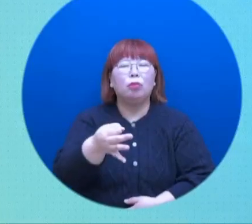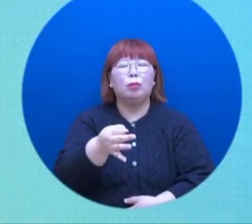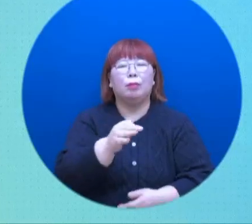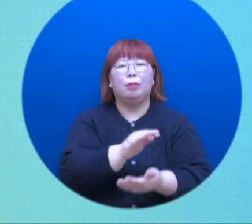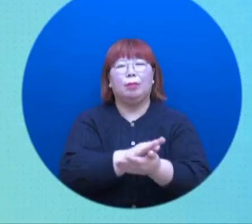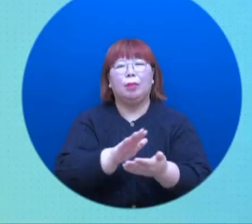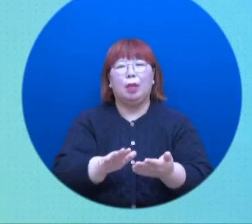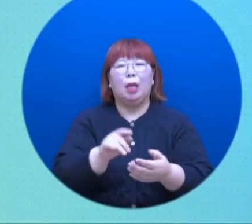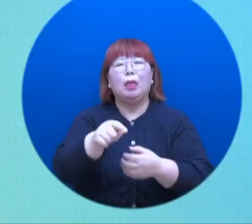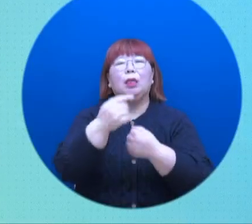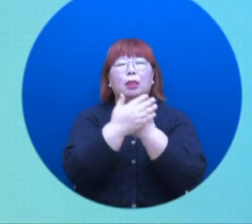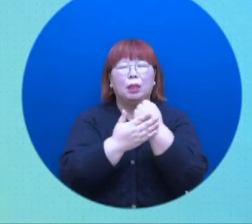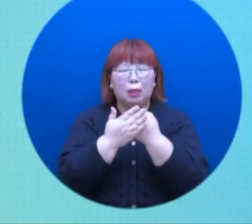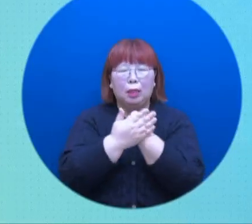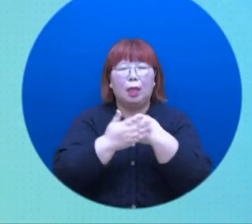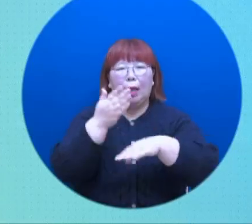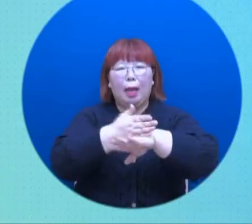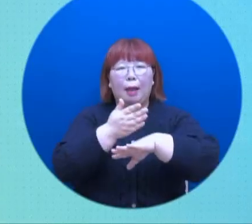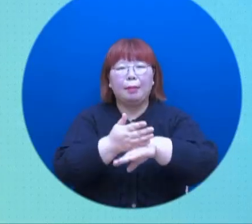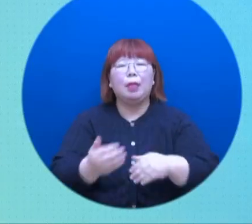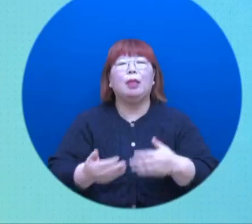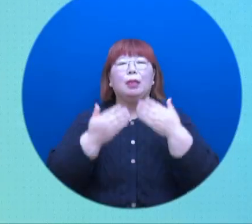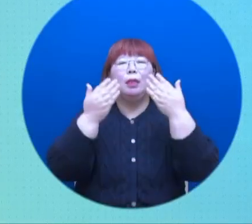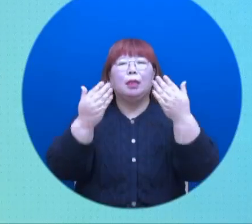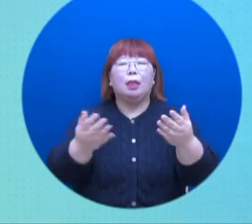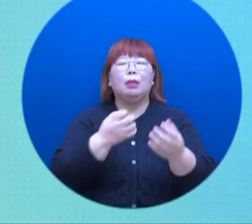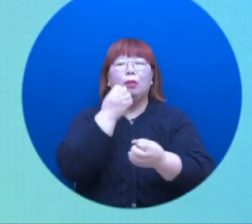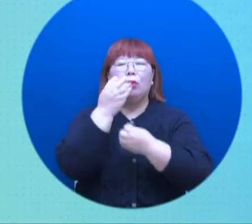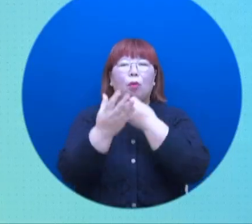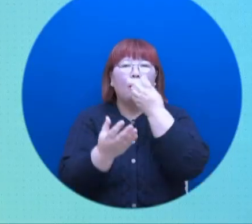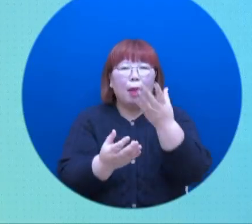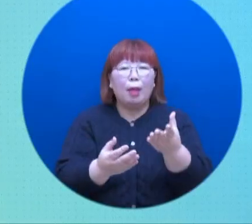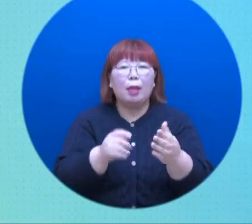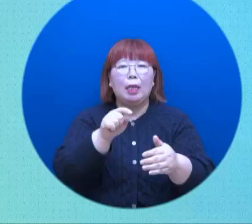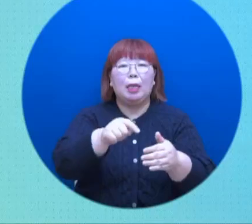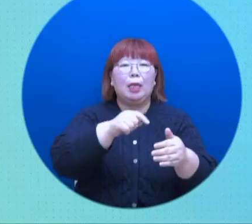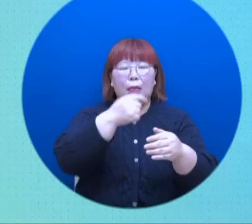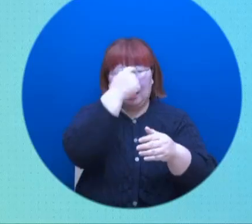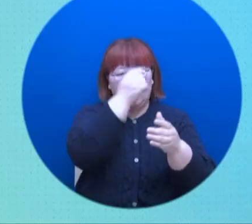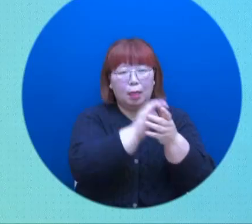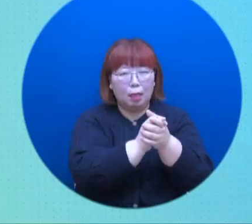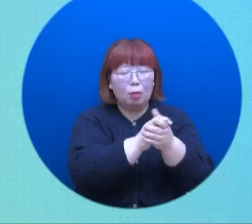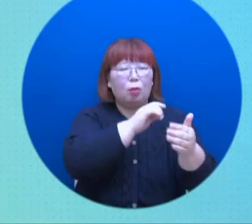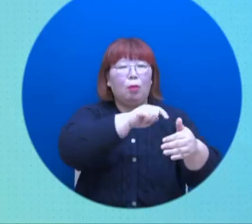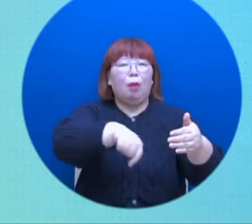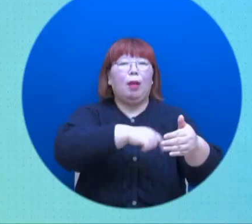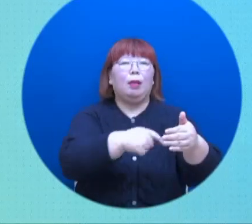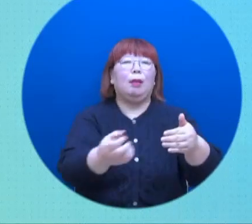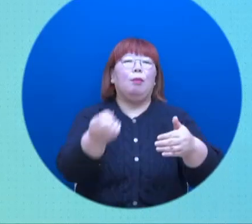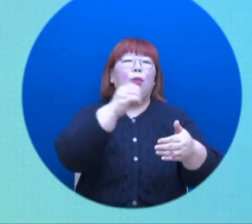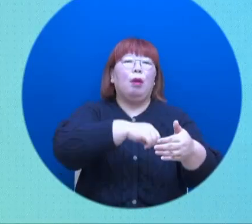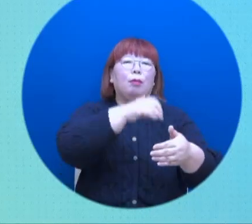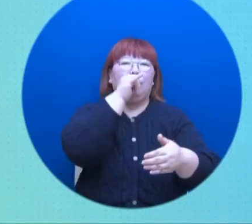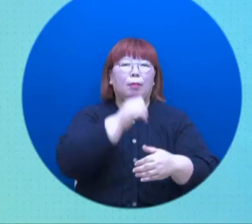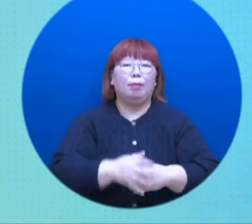감사드립니다. 이 고백이 이 주기도문 안에 담겨 있어요.